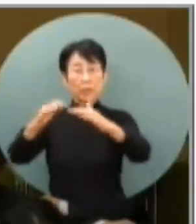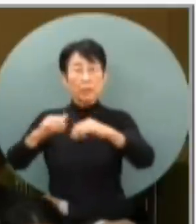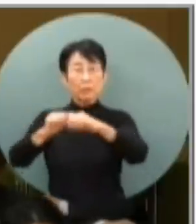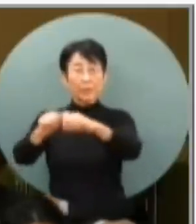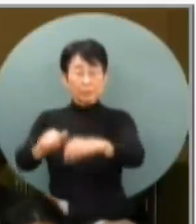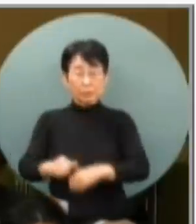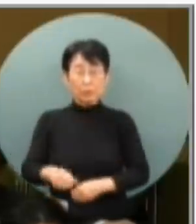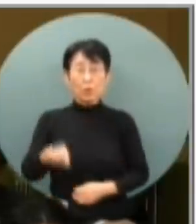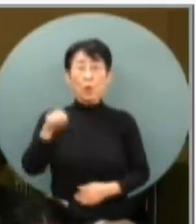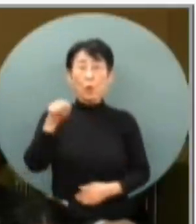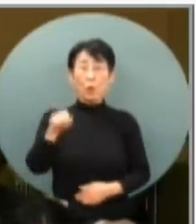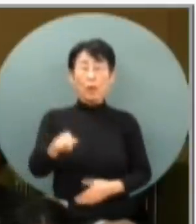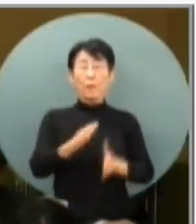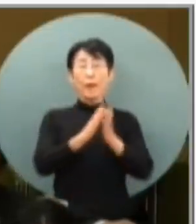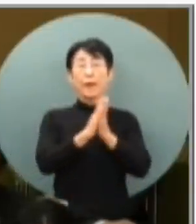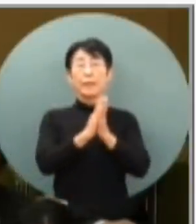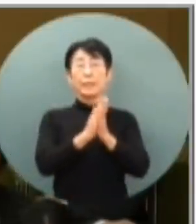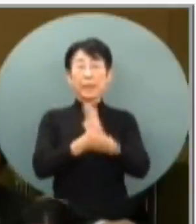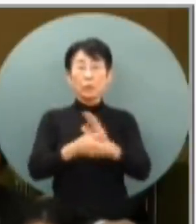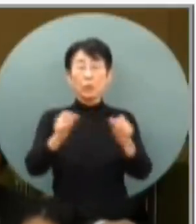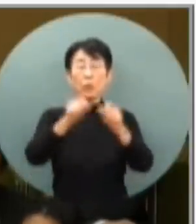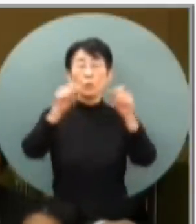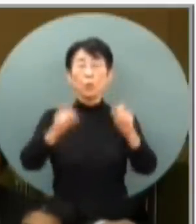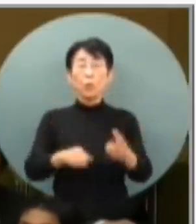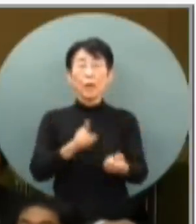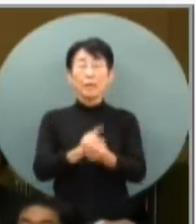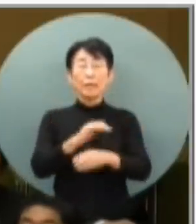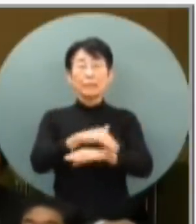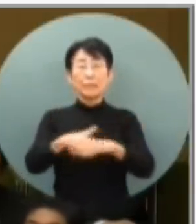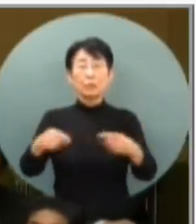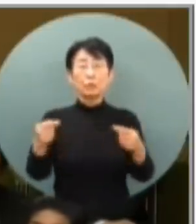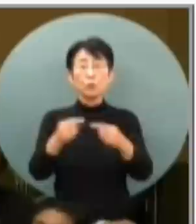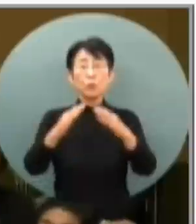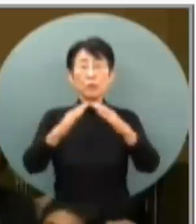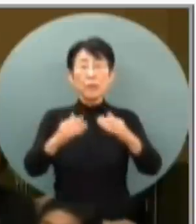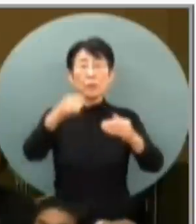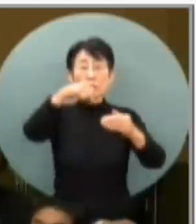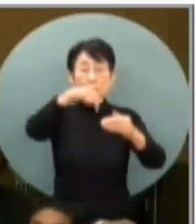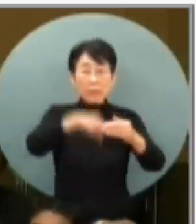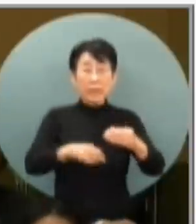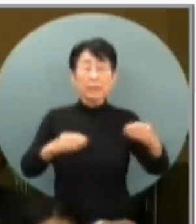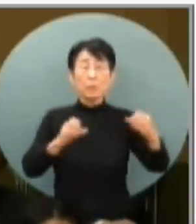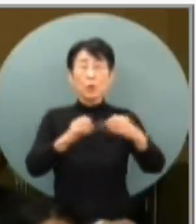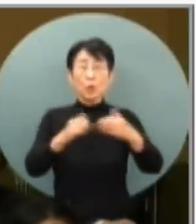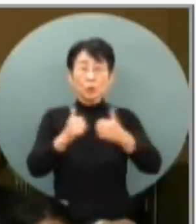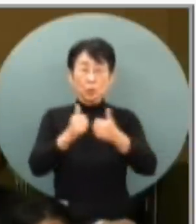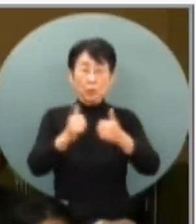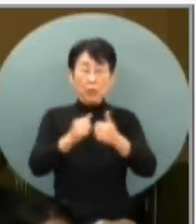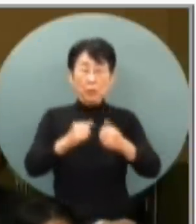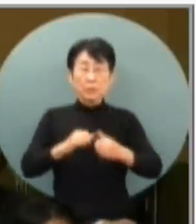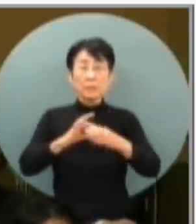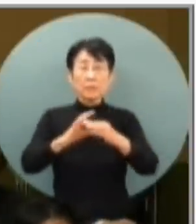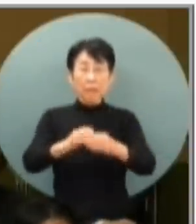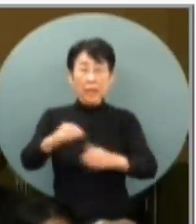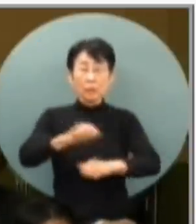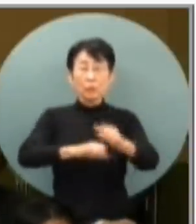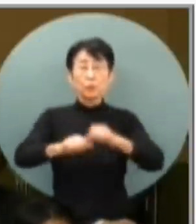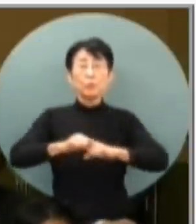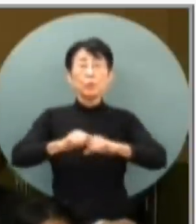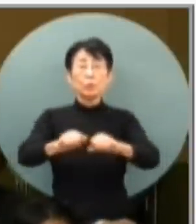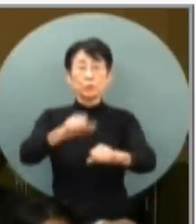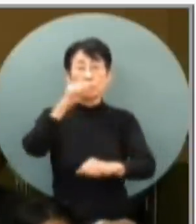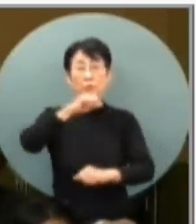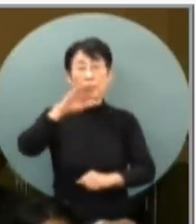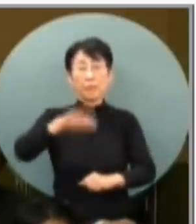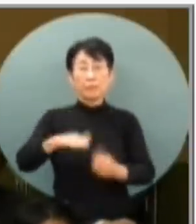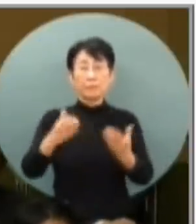県の童話対策協議会の中でも議論しながらですね、取り組みを進めてまいりたいと考えておるところでございます。以上で